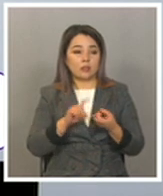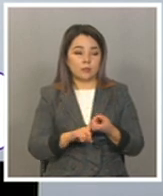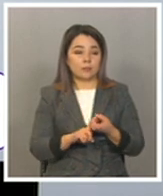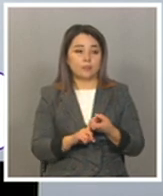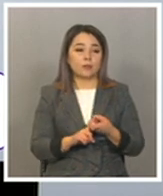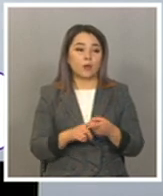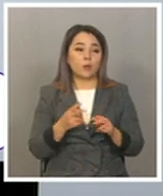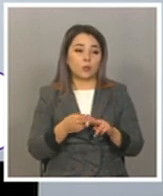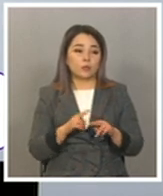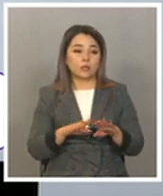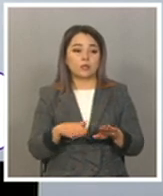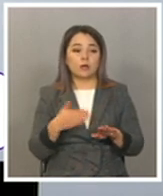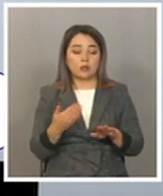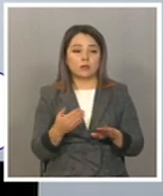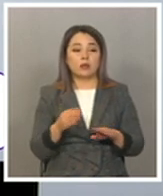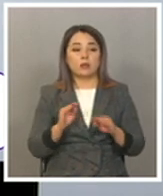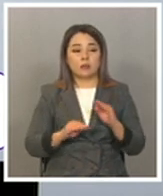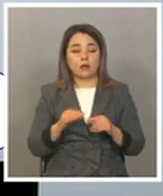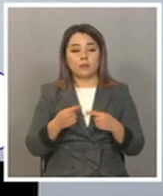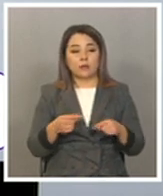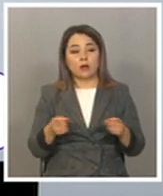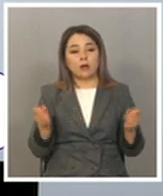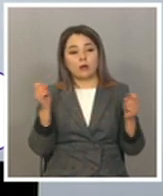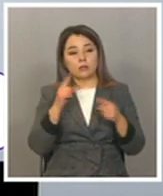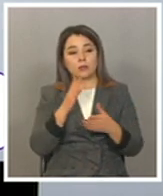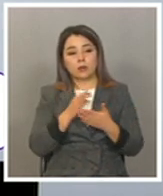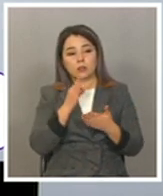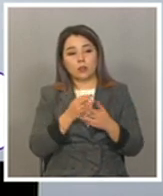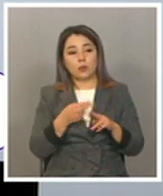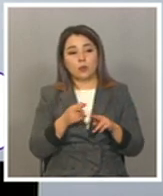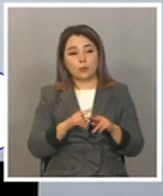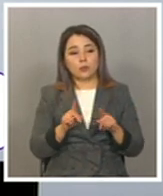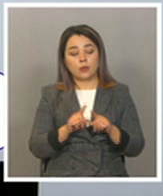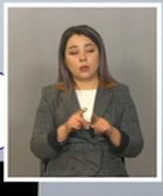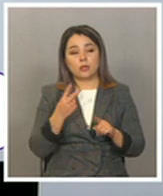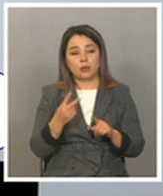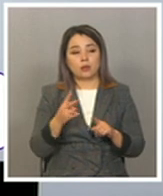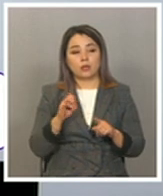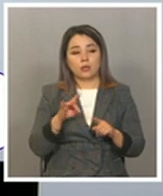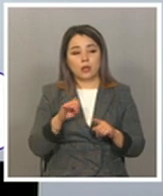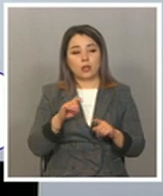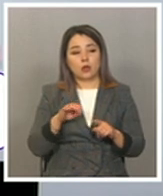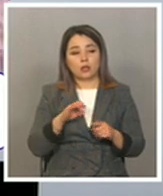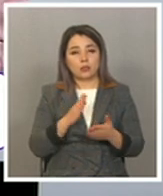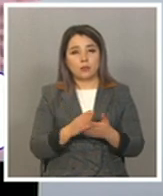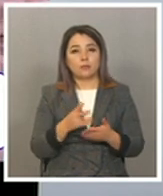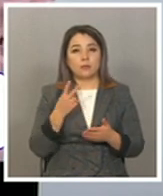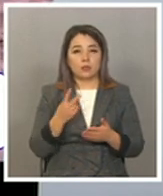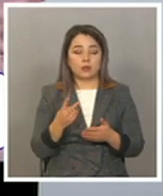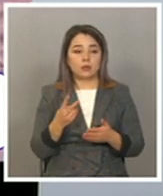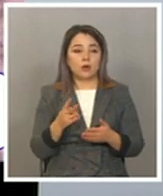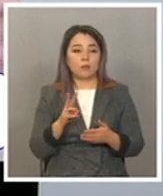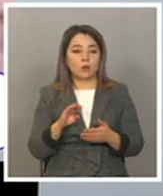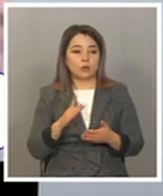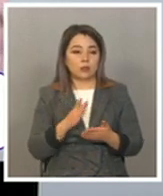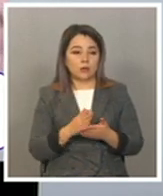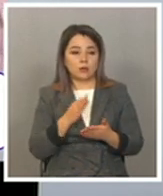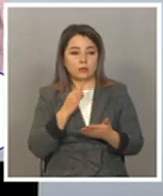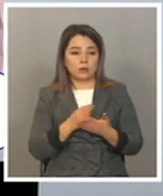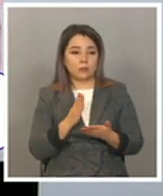осы жердегі зат мөлшерлерін анықтап аламыз. Яғни осы жерде 2 натрий хлориды және 2 моль натрий бар.